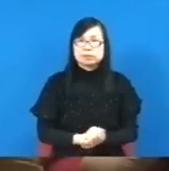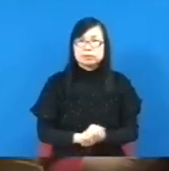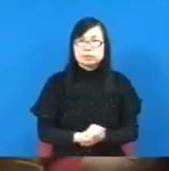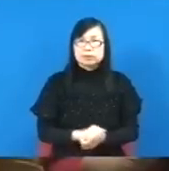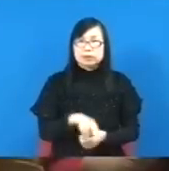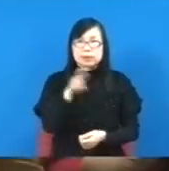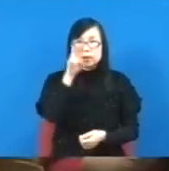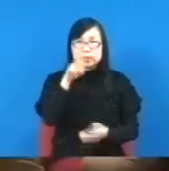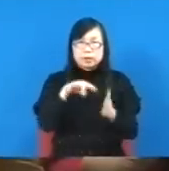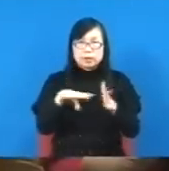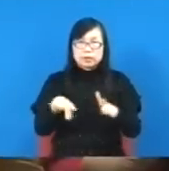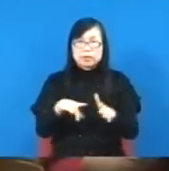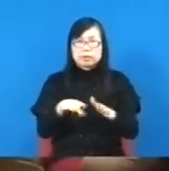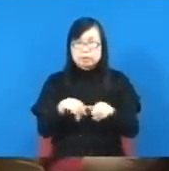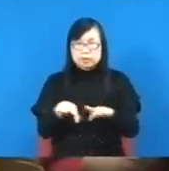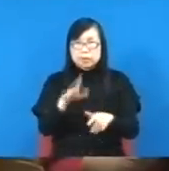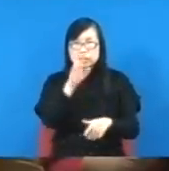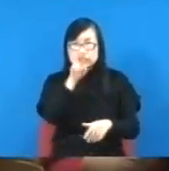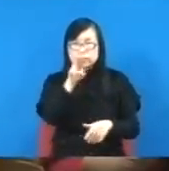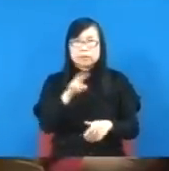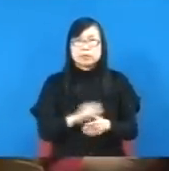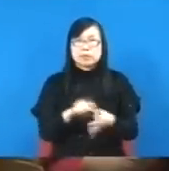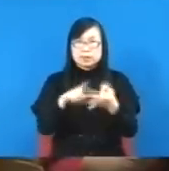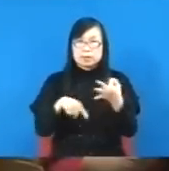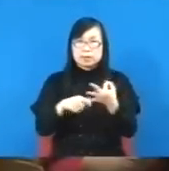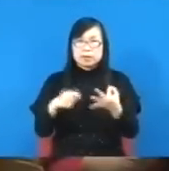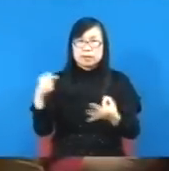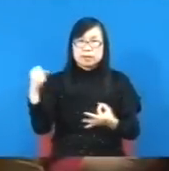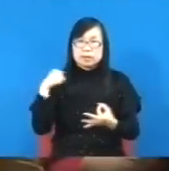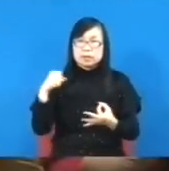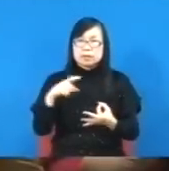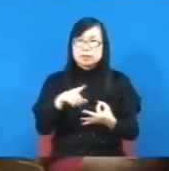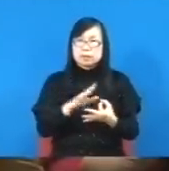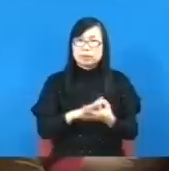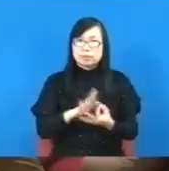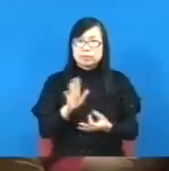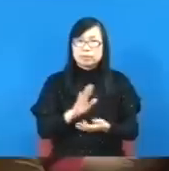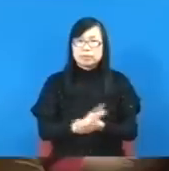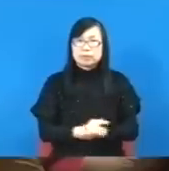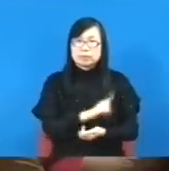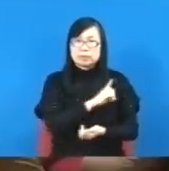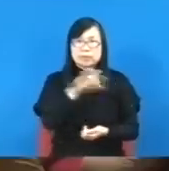電腦睇睇啊！李克強，你知道佢愛滋嗰件事，就算佢唔係始作俑